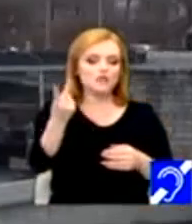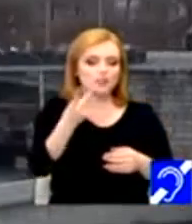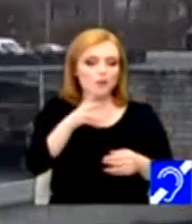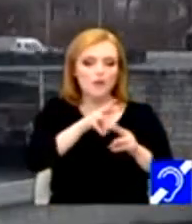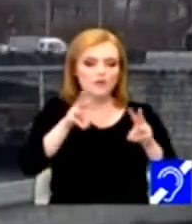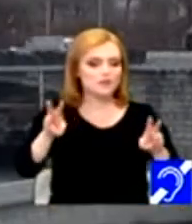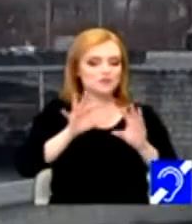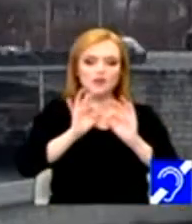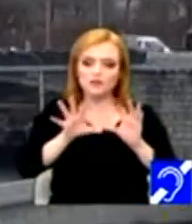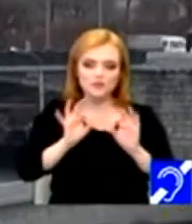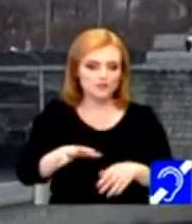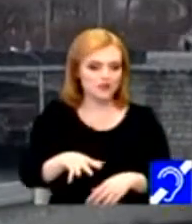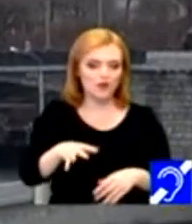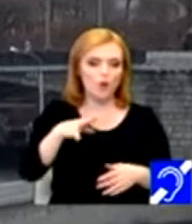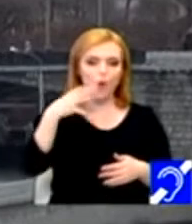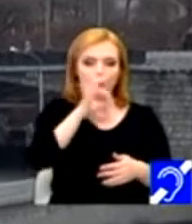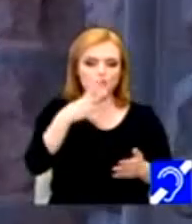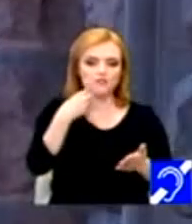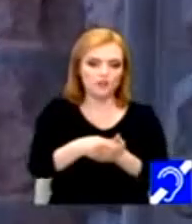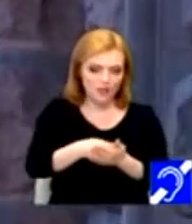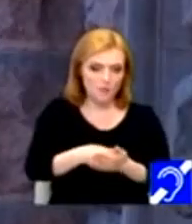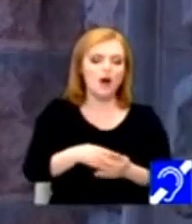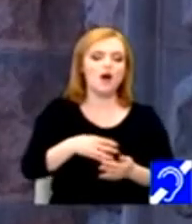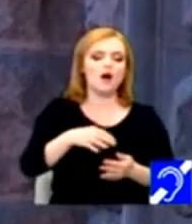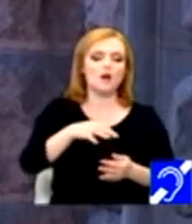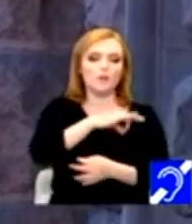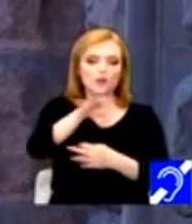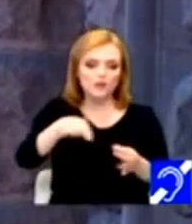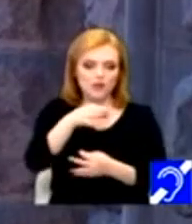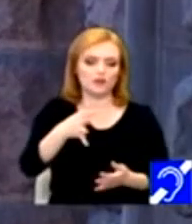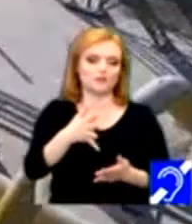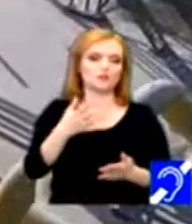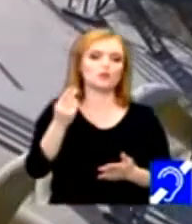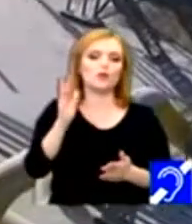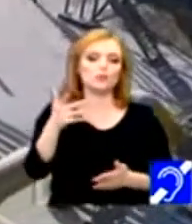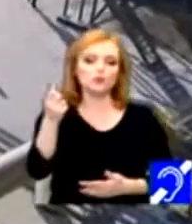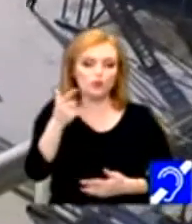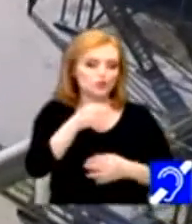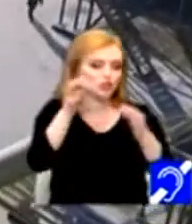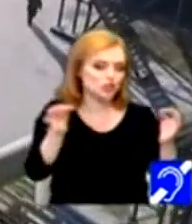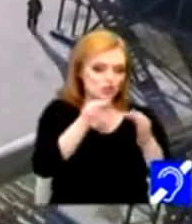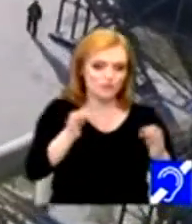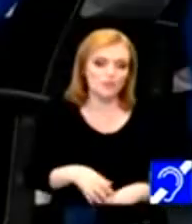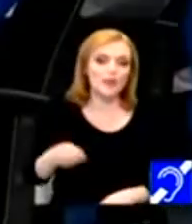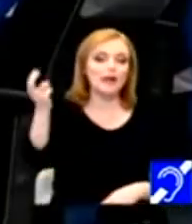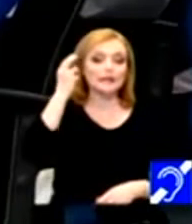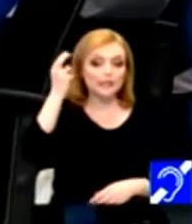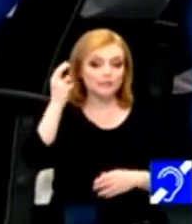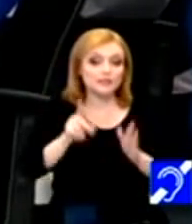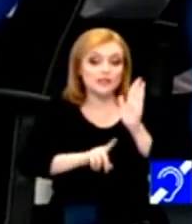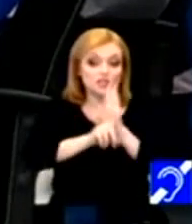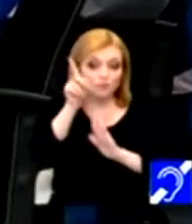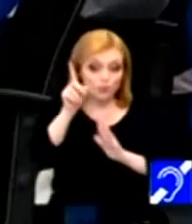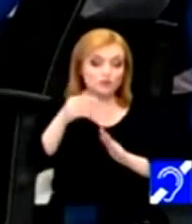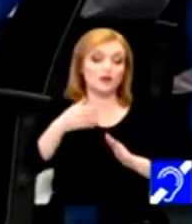despre valabilitatea viitorului contract, volumul sau prețul tranzitului gazelor. Kievul a solicitat inițial semnarea unui contract pe